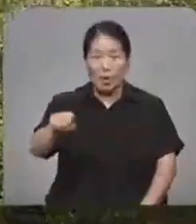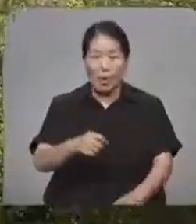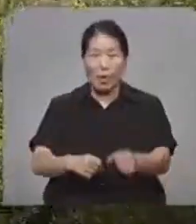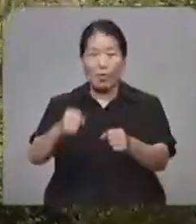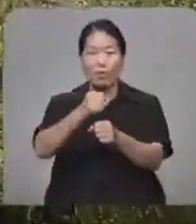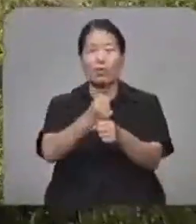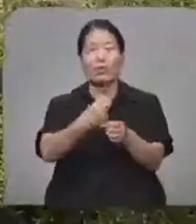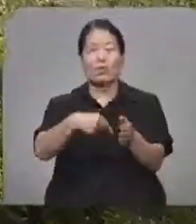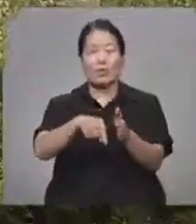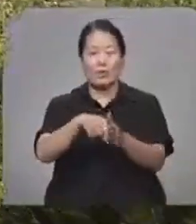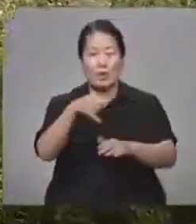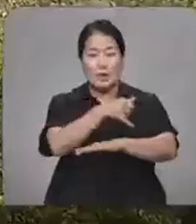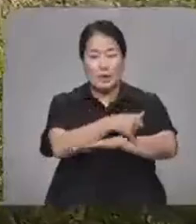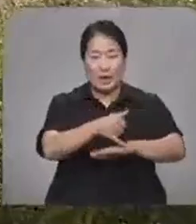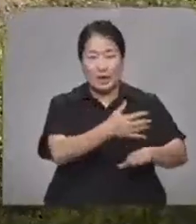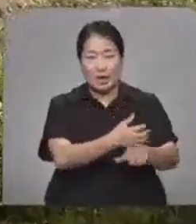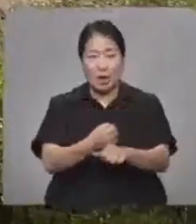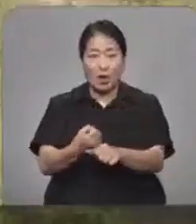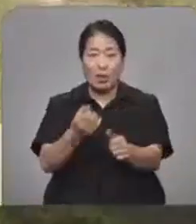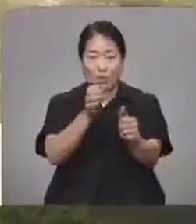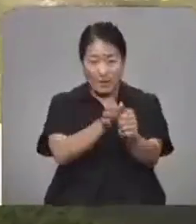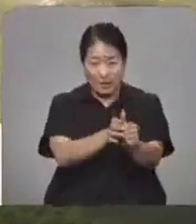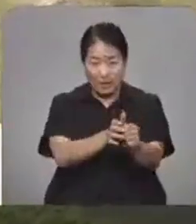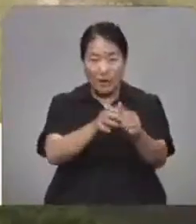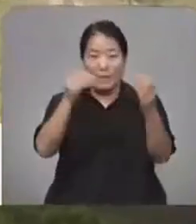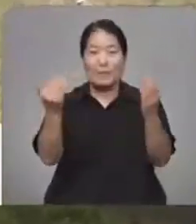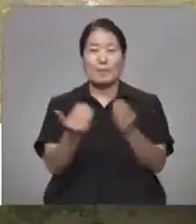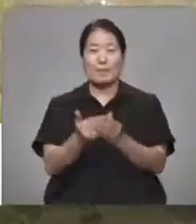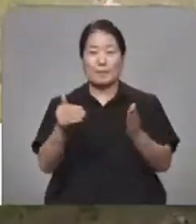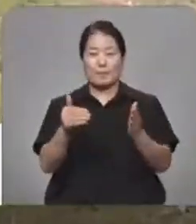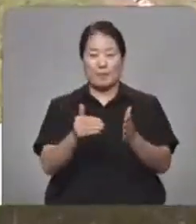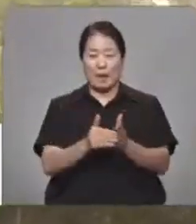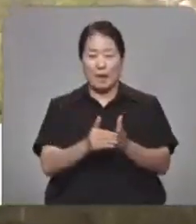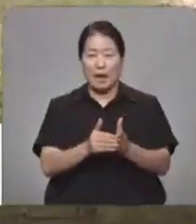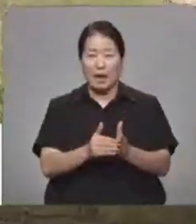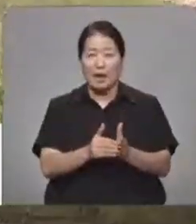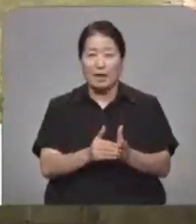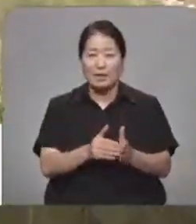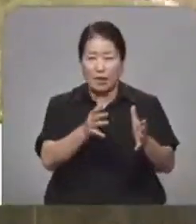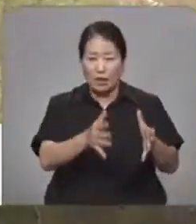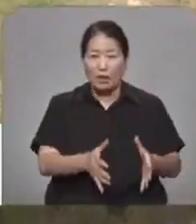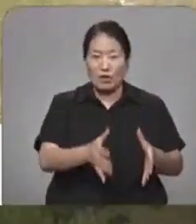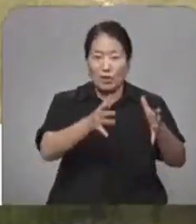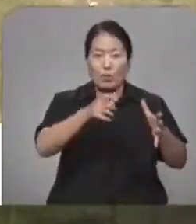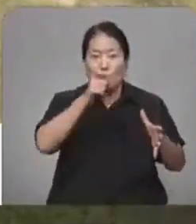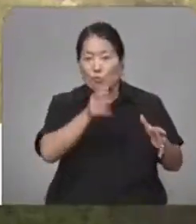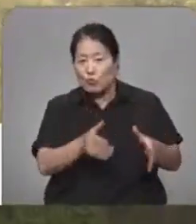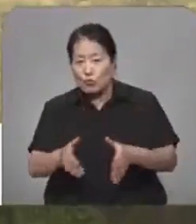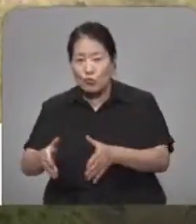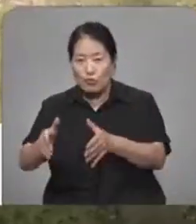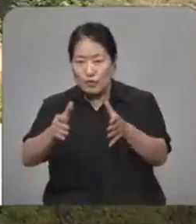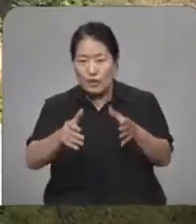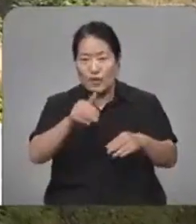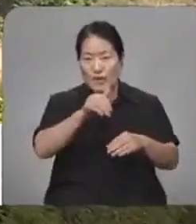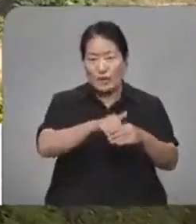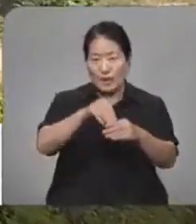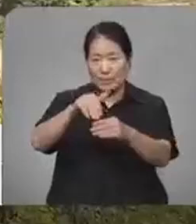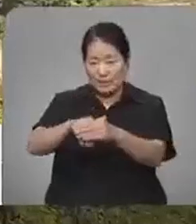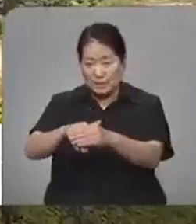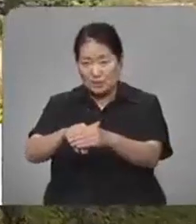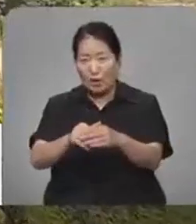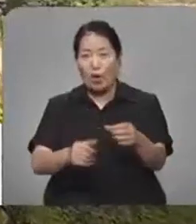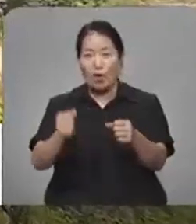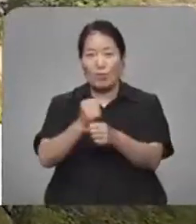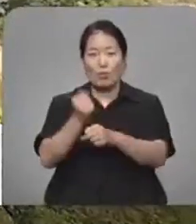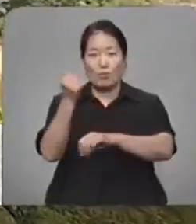위한 실시설계 용역을 최근 마무리했습니다. 인공 구조물과 지형, 물길, 식생 등 4개 분야로 나눠 복구